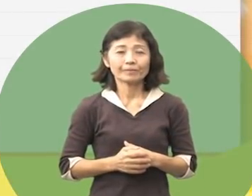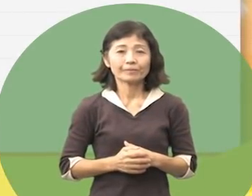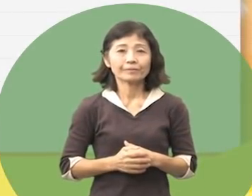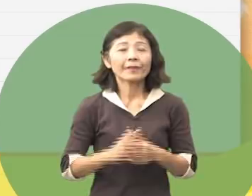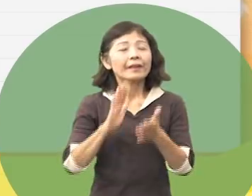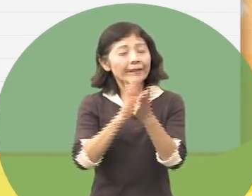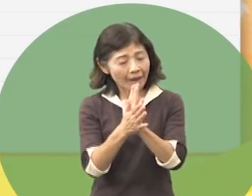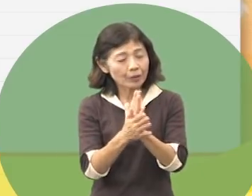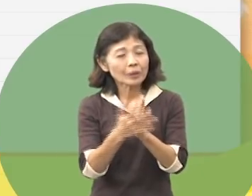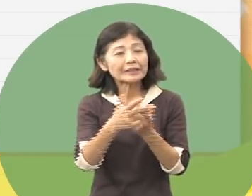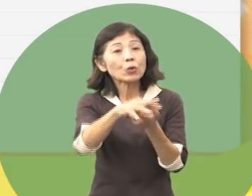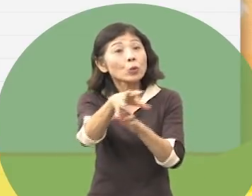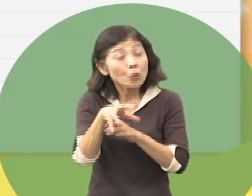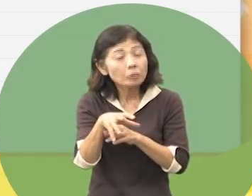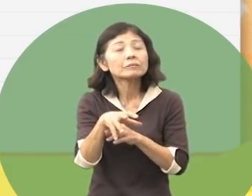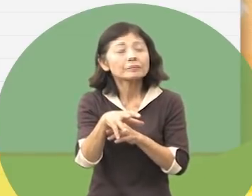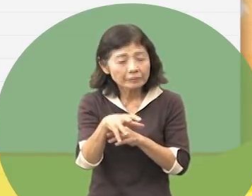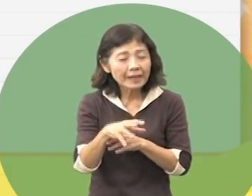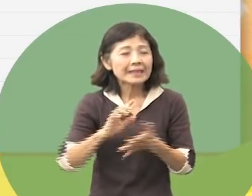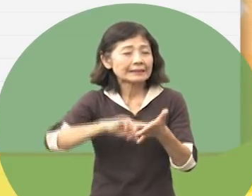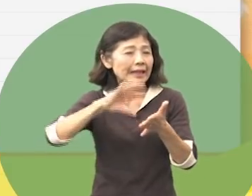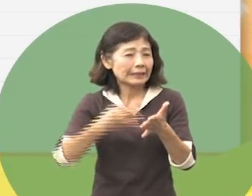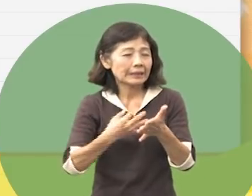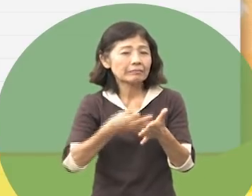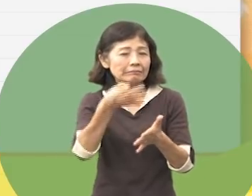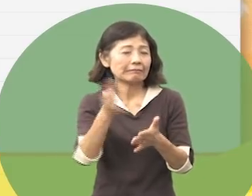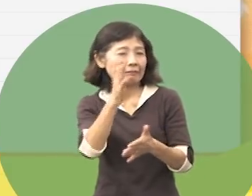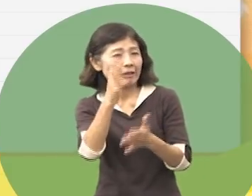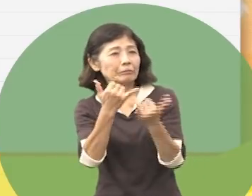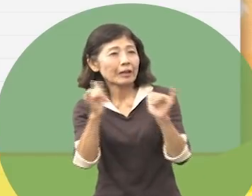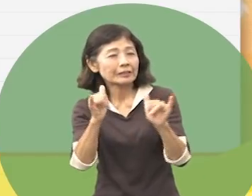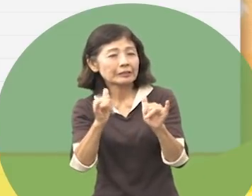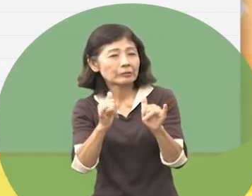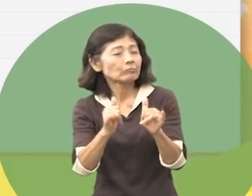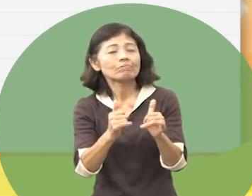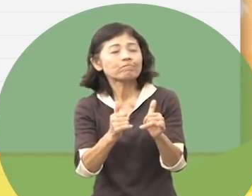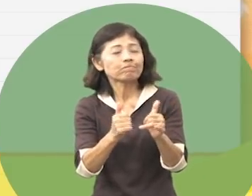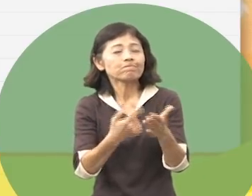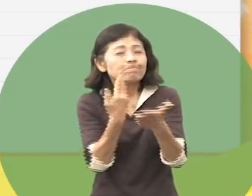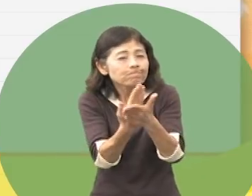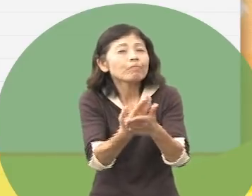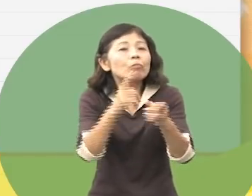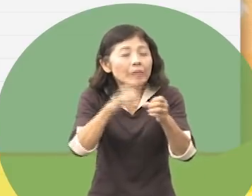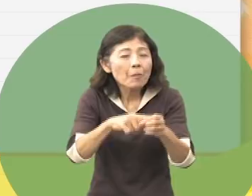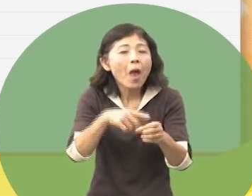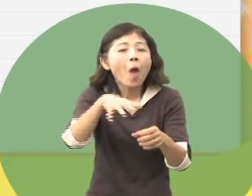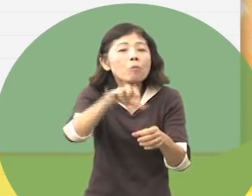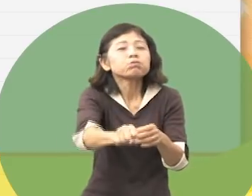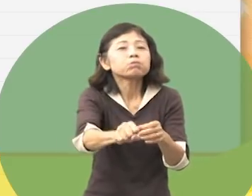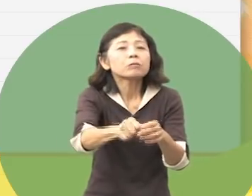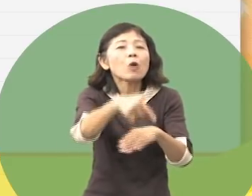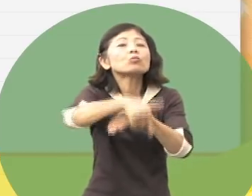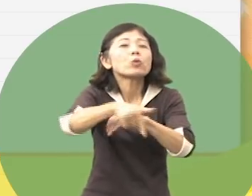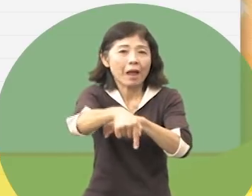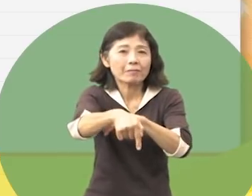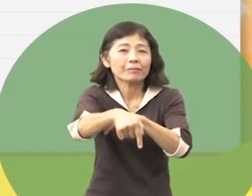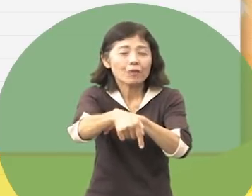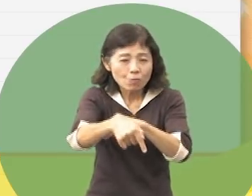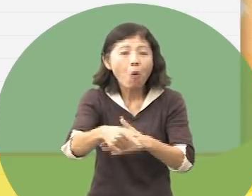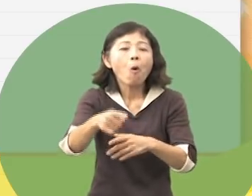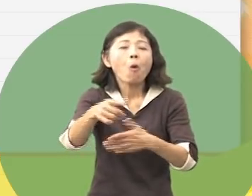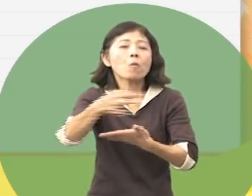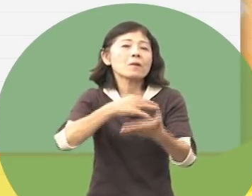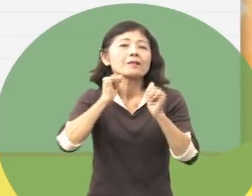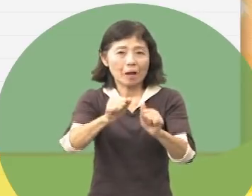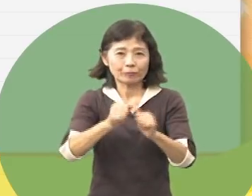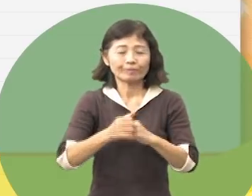県及び市町村では税金滞納者への滞納処分として差し押さえた不動産の合同購買を実施